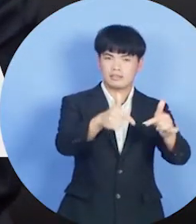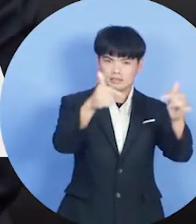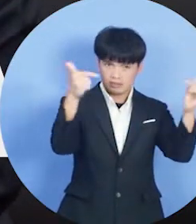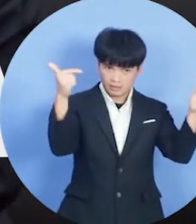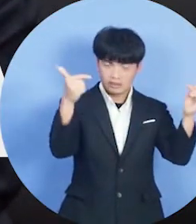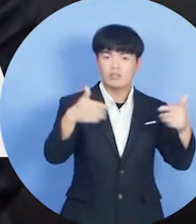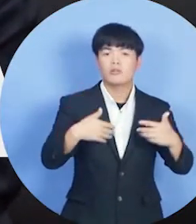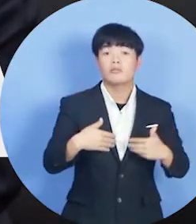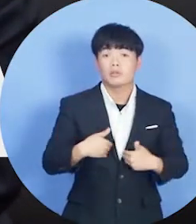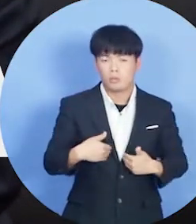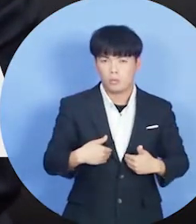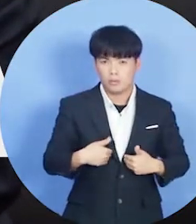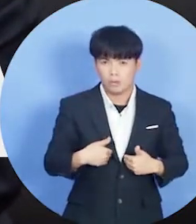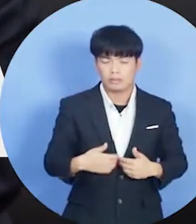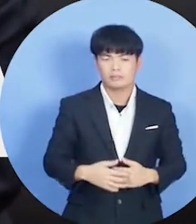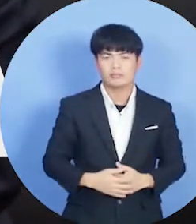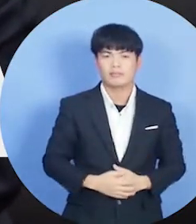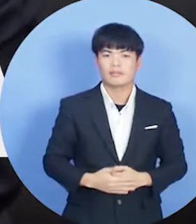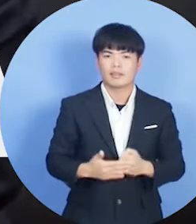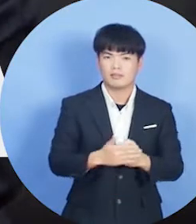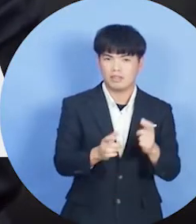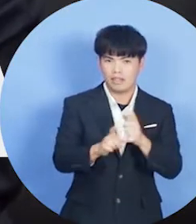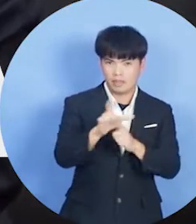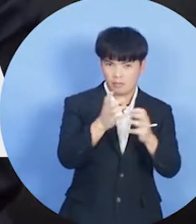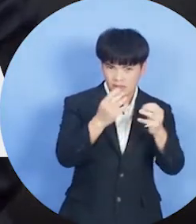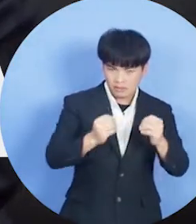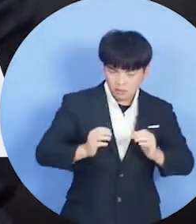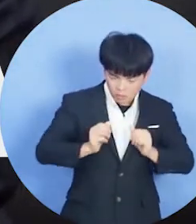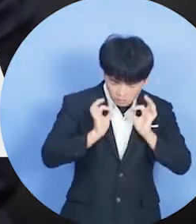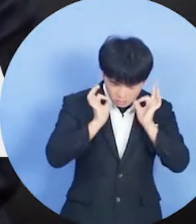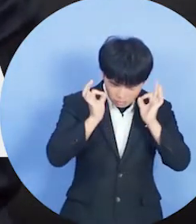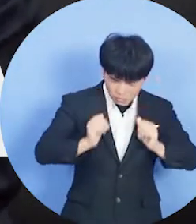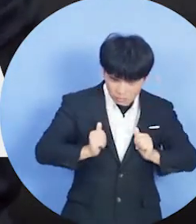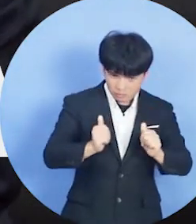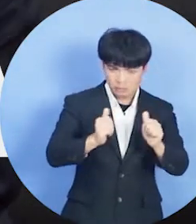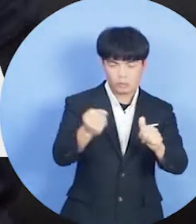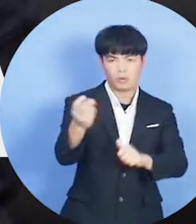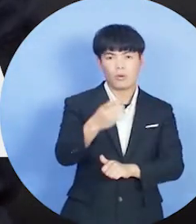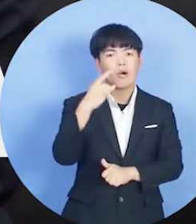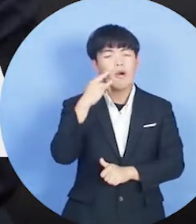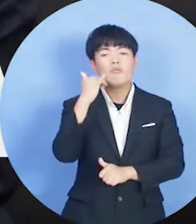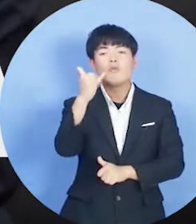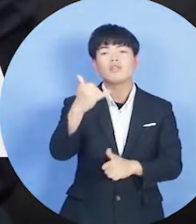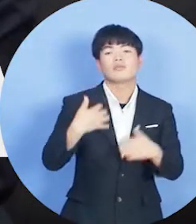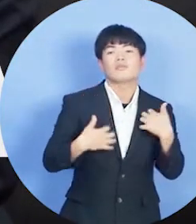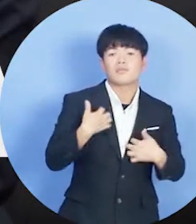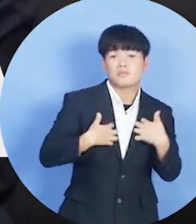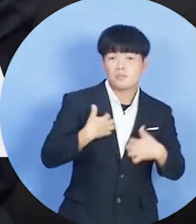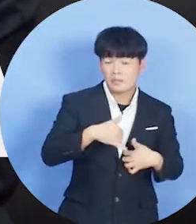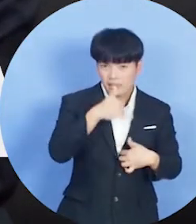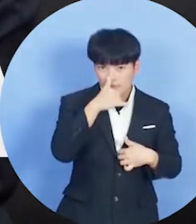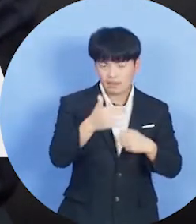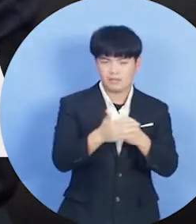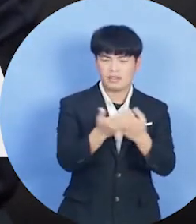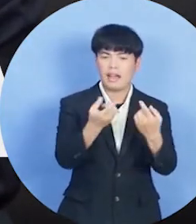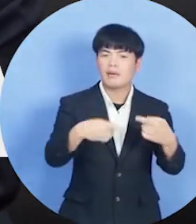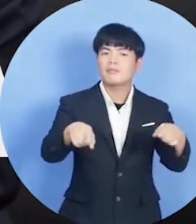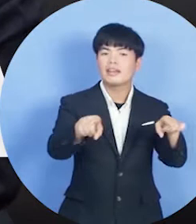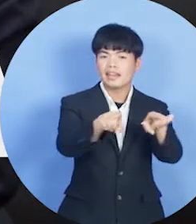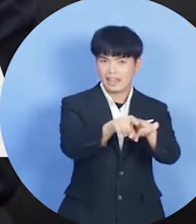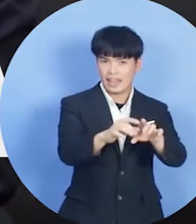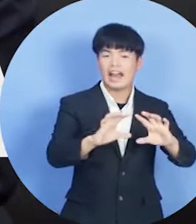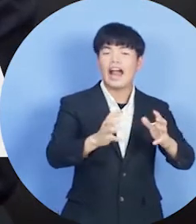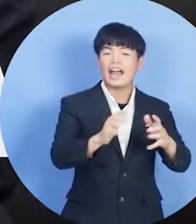볼링의 저변 확대가 많이 돼야 되기 때문에 많은 노력을 할 것이고 엄마 아빠가 즐김으로 인해서